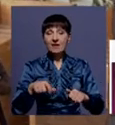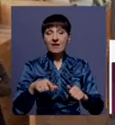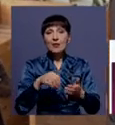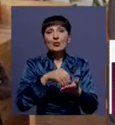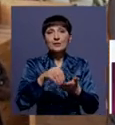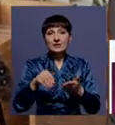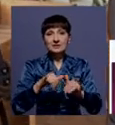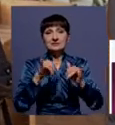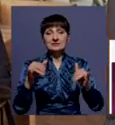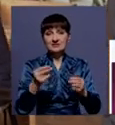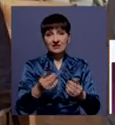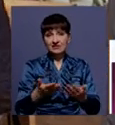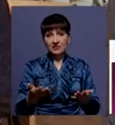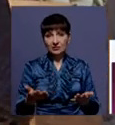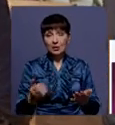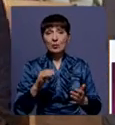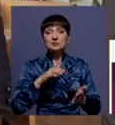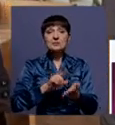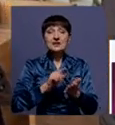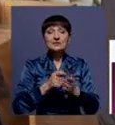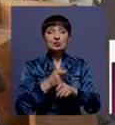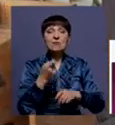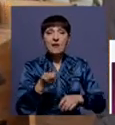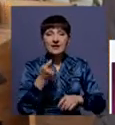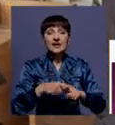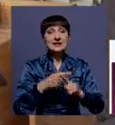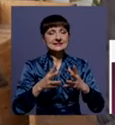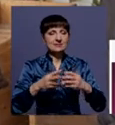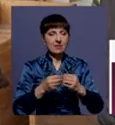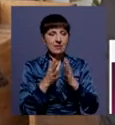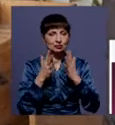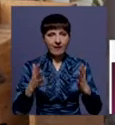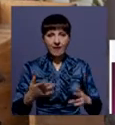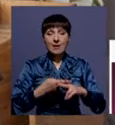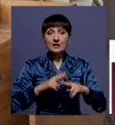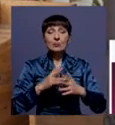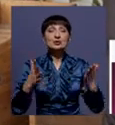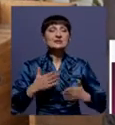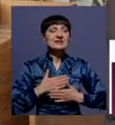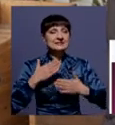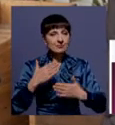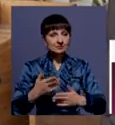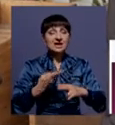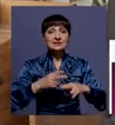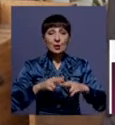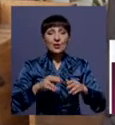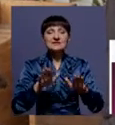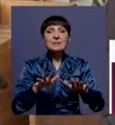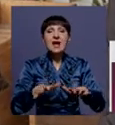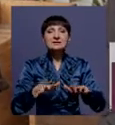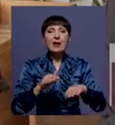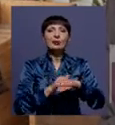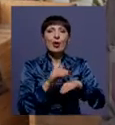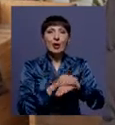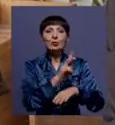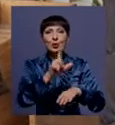лишнее приобрести. Бывает, что очень маленькая пенсия или большая семья. Поэтому большое спасибо за такой уголок добра